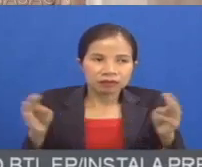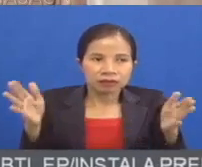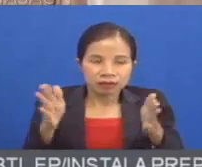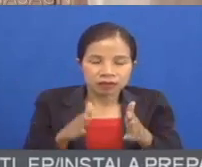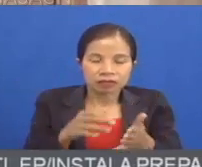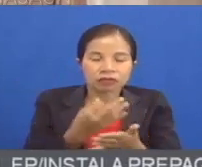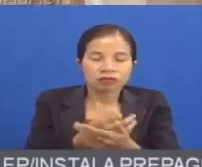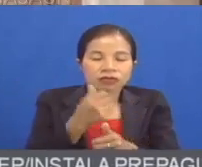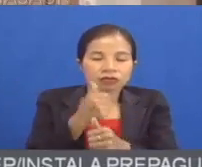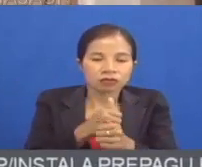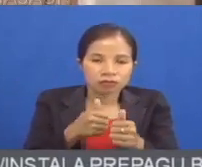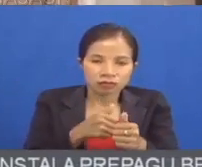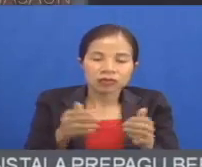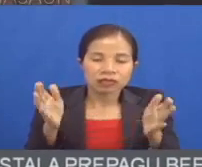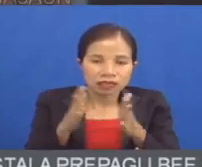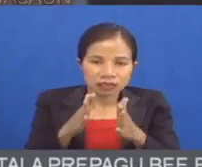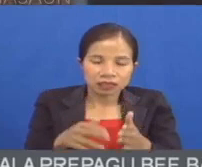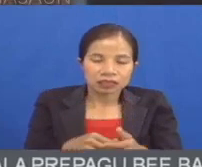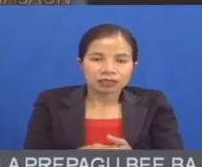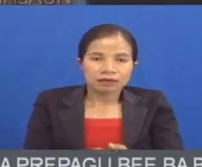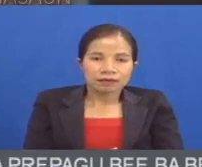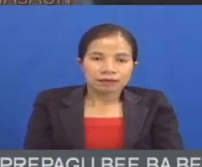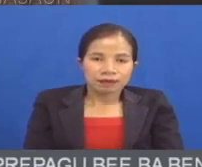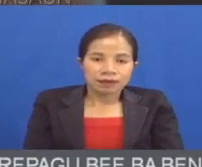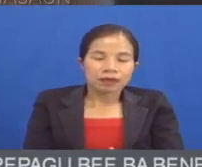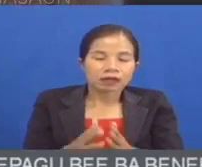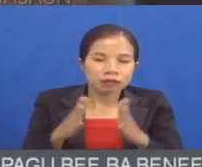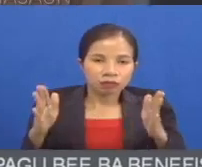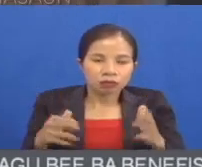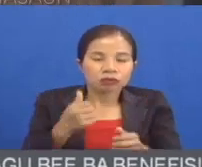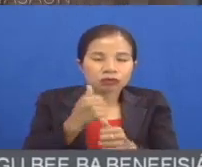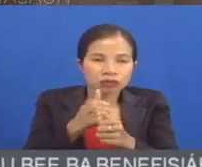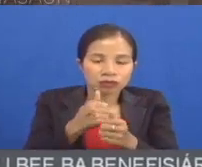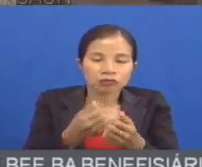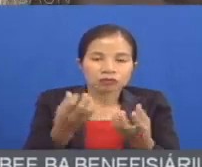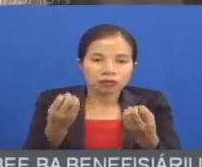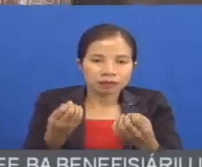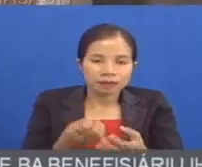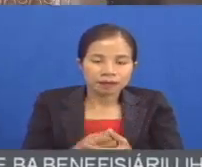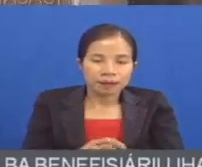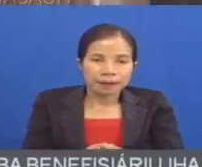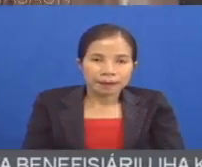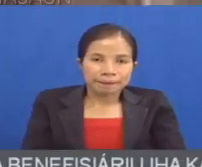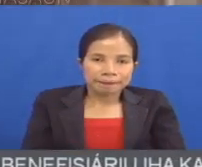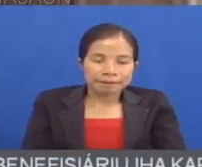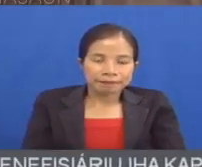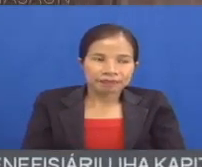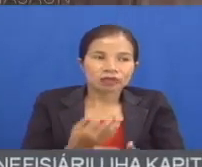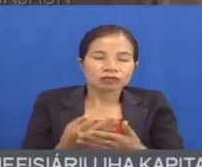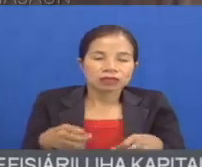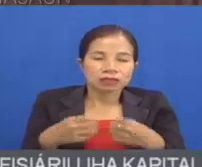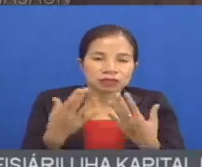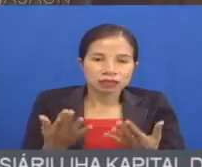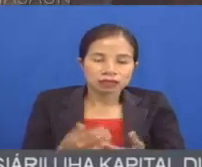folin mustirnya ukuran, kalau ukuran bot folin mustirnya ukuran. Kare kare ukuran ki ne measurements define hira